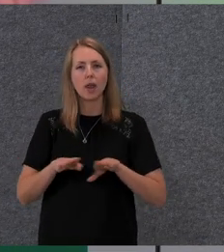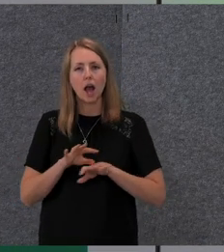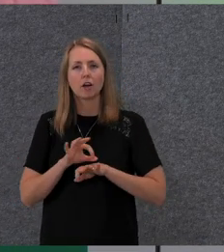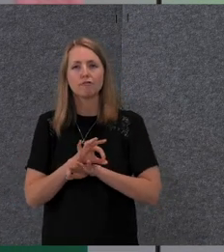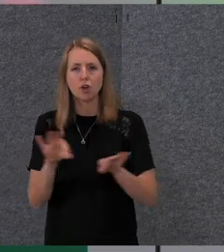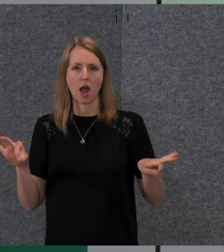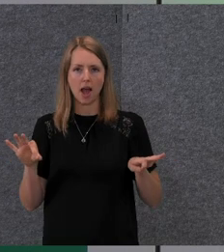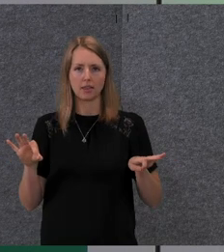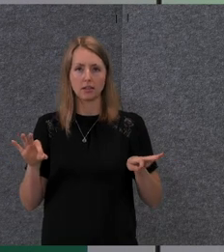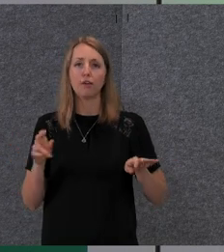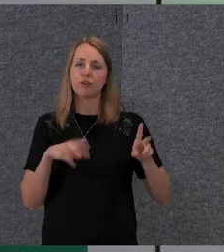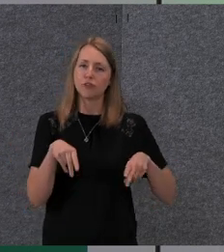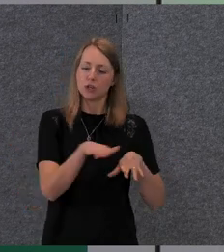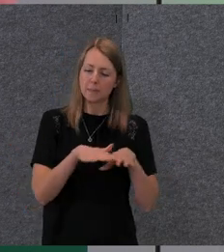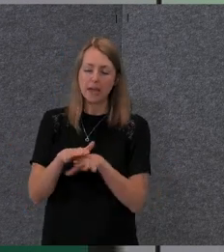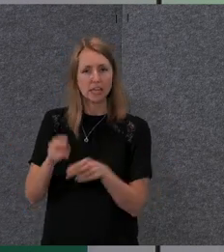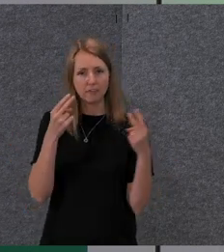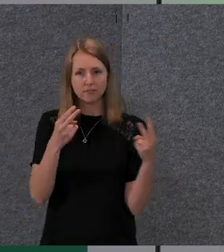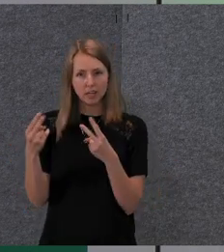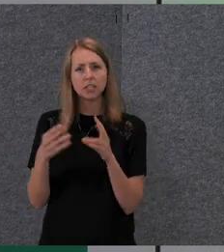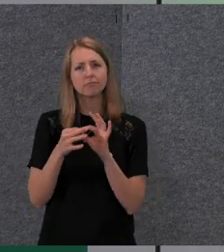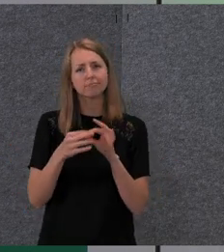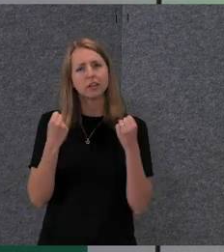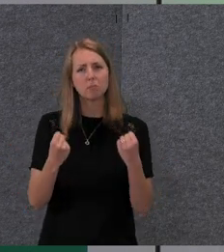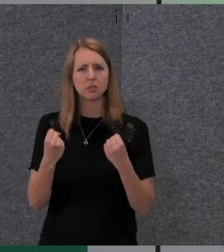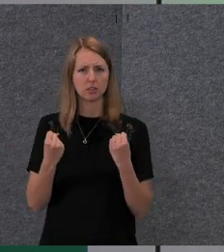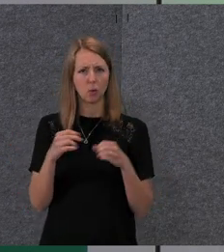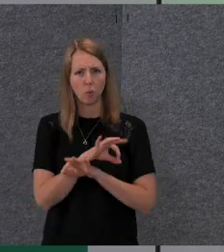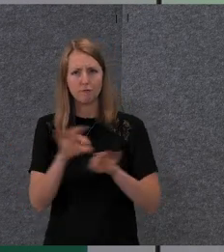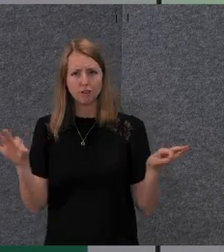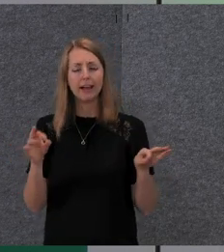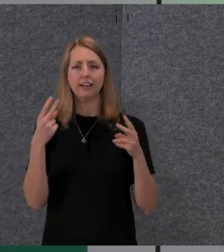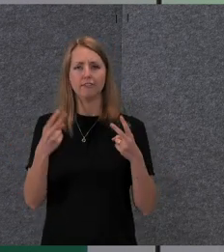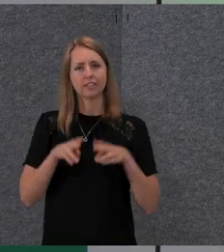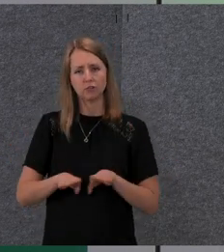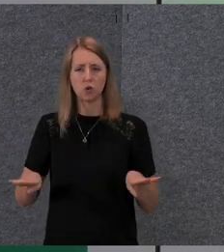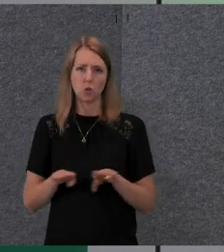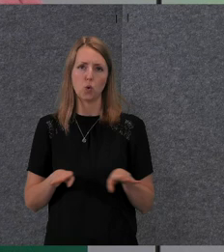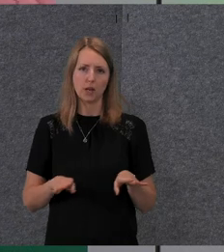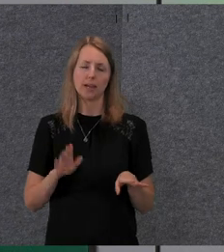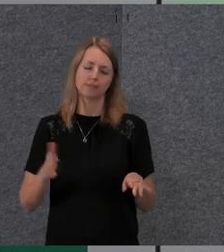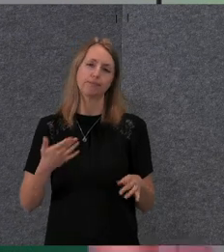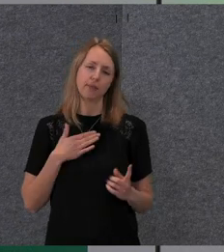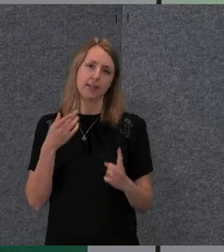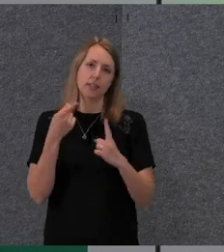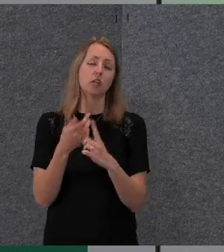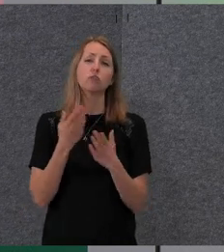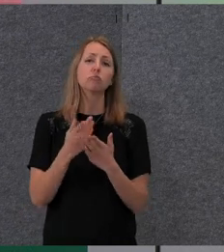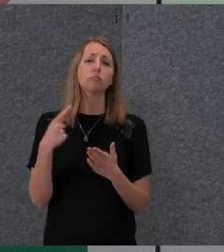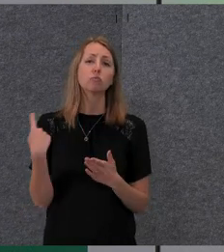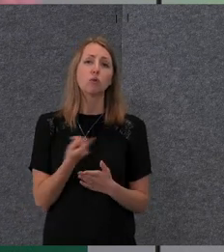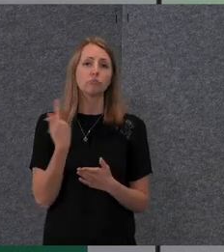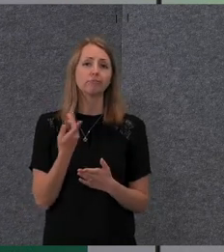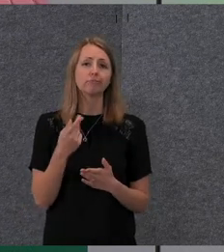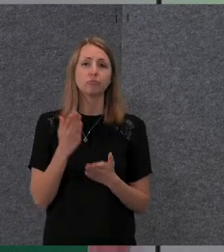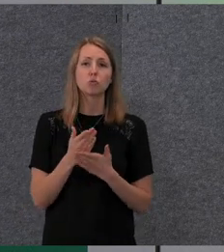diese wichtigen Bereiche der Absicherung für alle, das ist ein ganz zentrales Ziel und das vertreten wir seit vielen Jahren